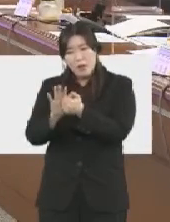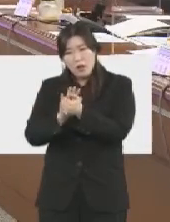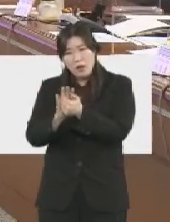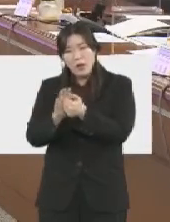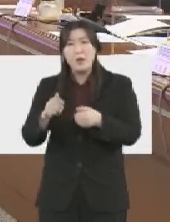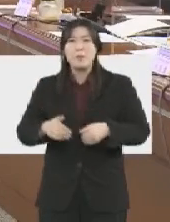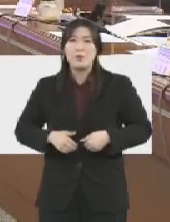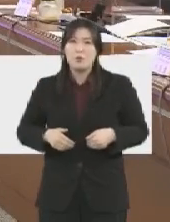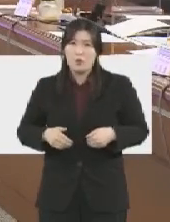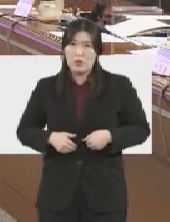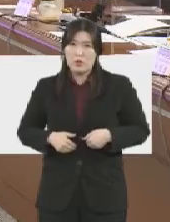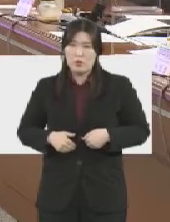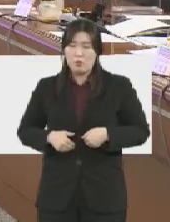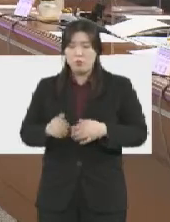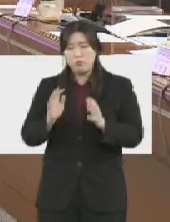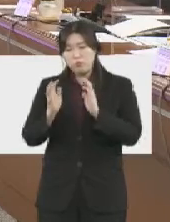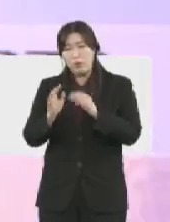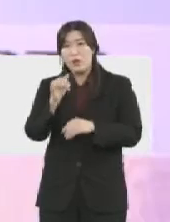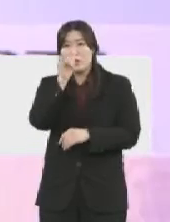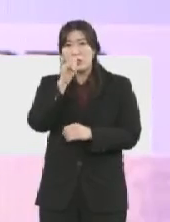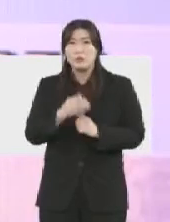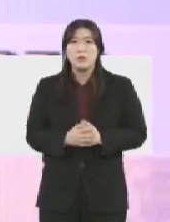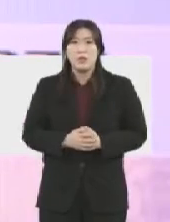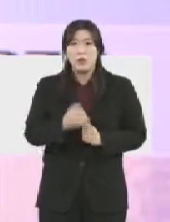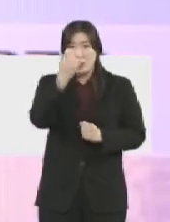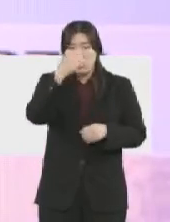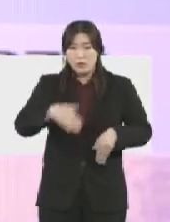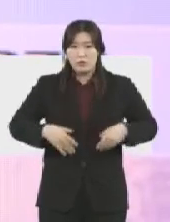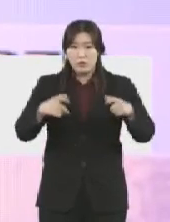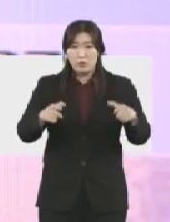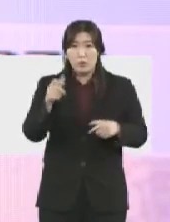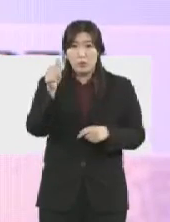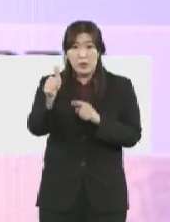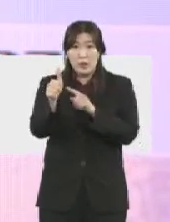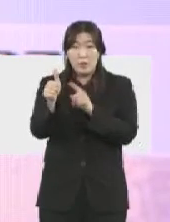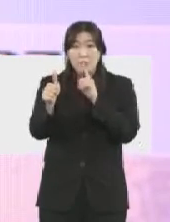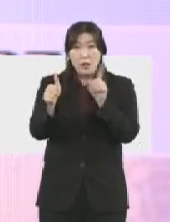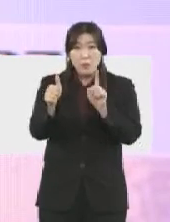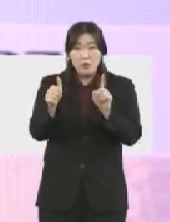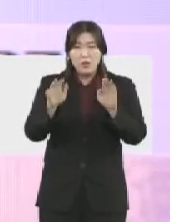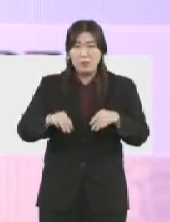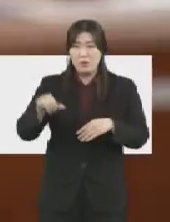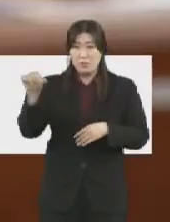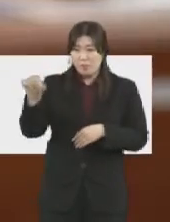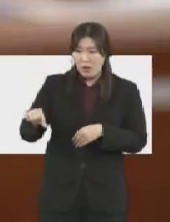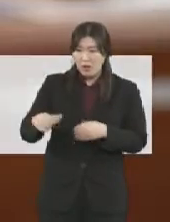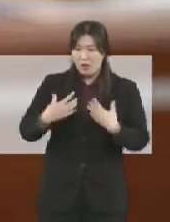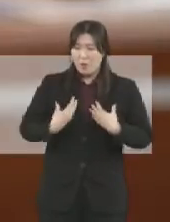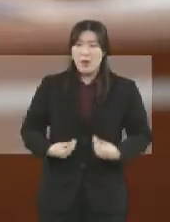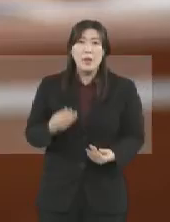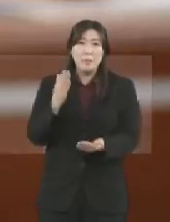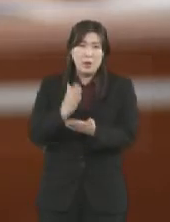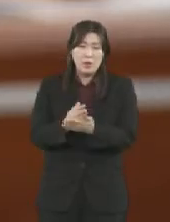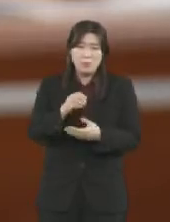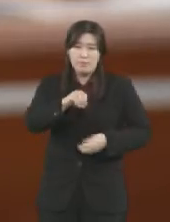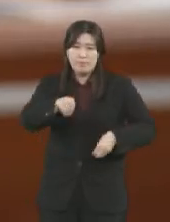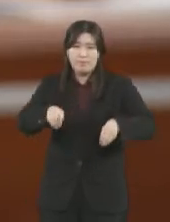데 인식을 함께했습니다. 특히 양승조 지사는 위기를 기회로 만들어 새로운 도약의